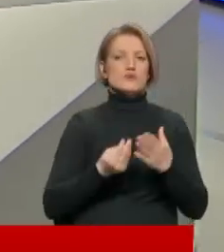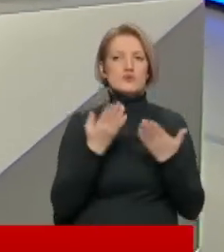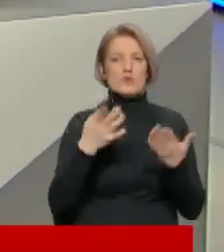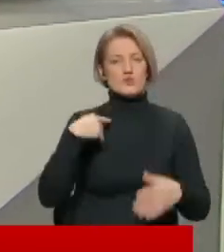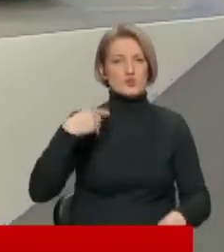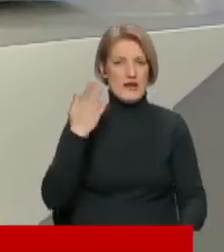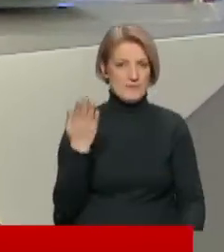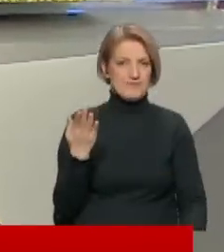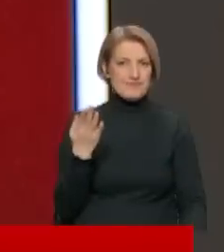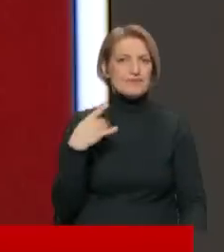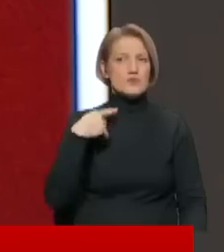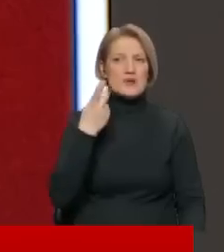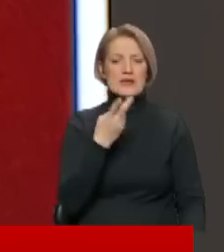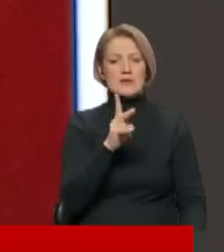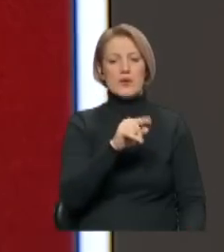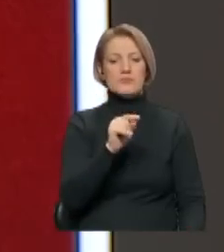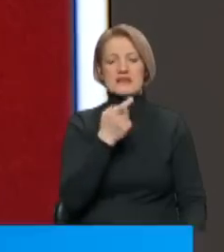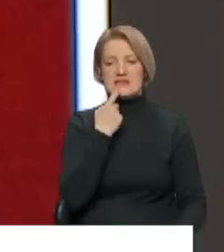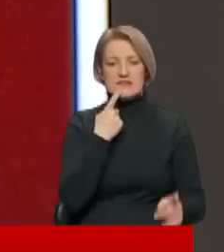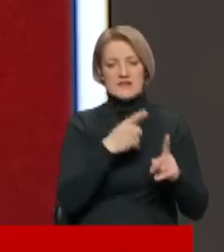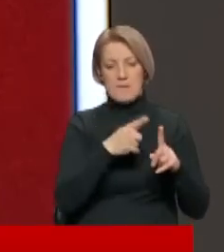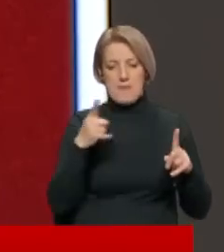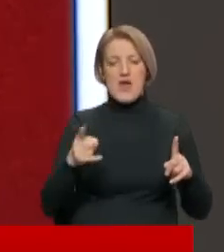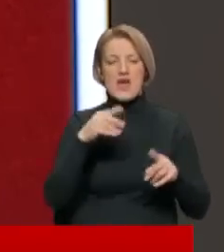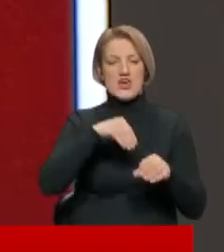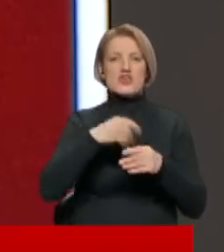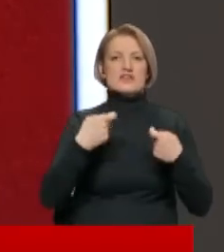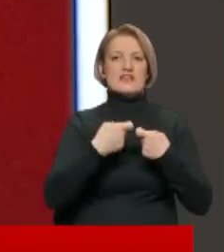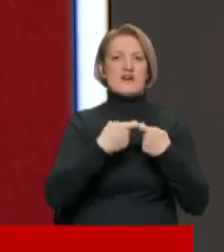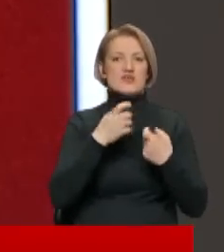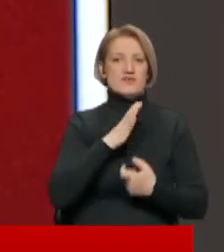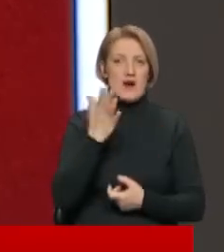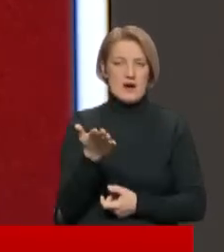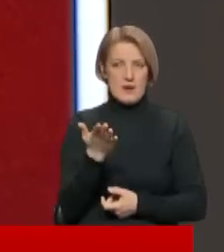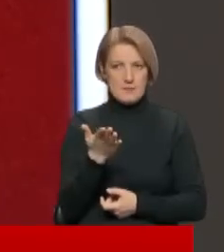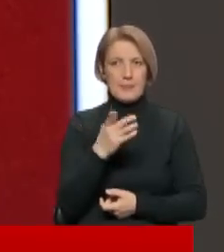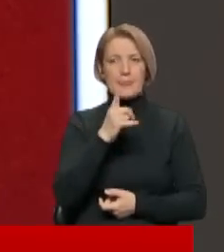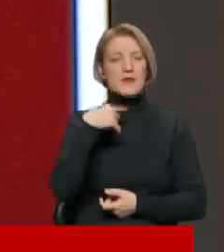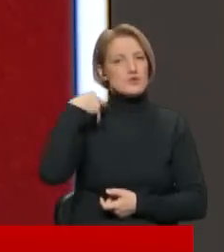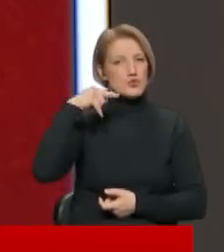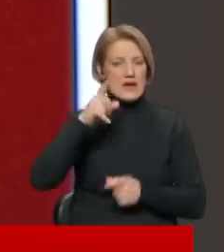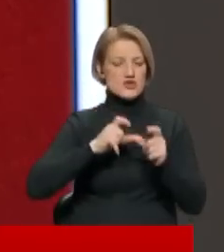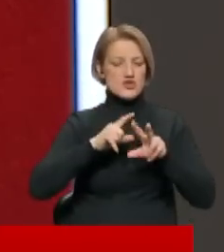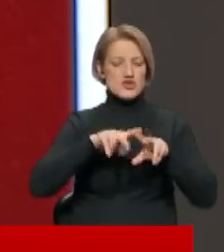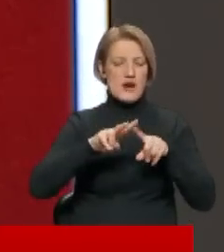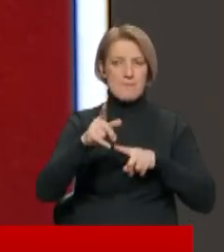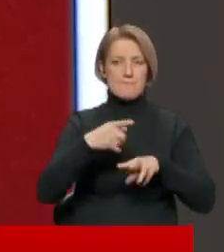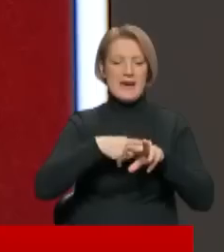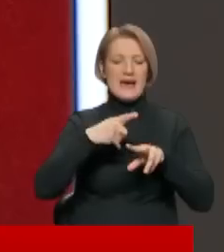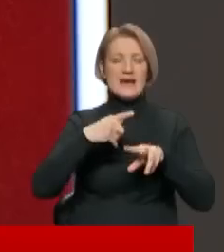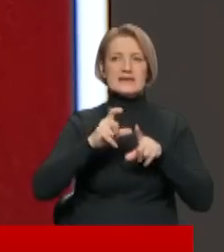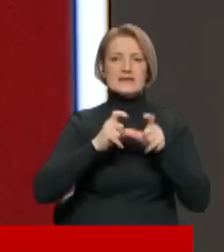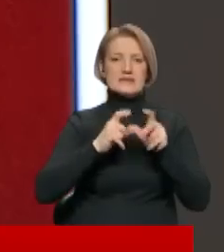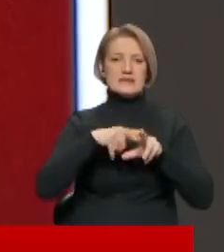ve Suriye Suriye Suriye'de 2011 yılından beri bir iç savaş var artık 12 yılına giriyor ancak Suriye'de özellikle Şam'da Esat rejimi